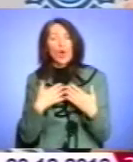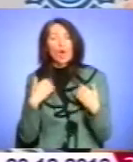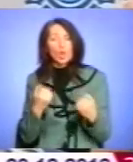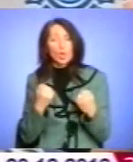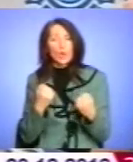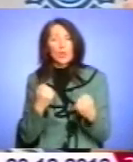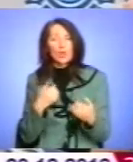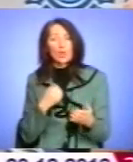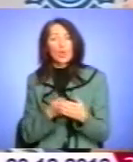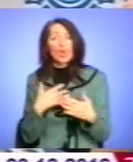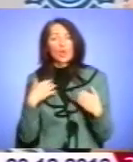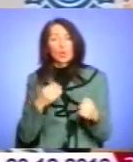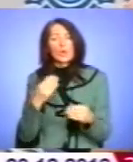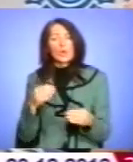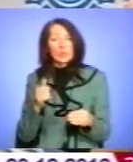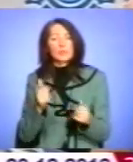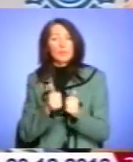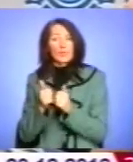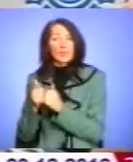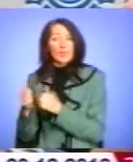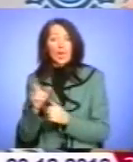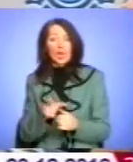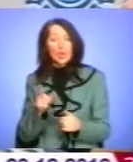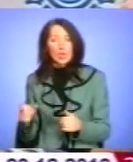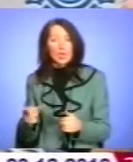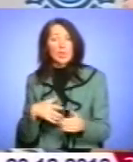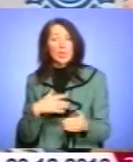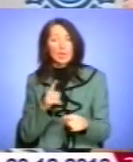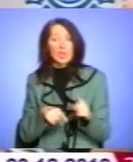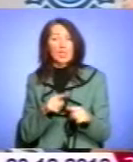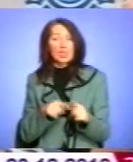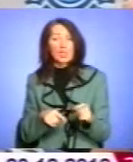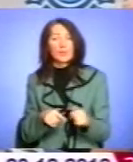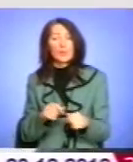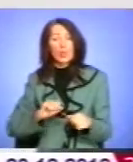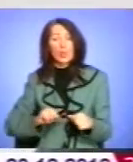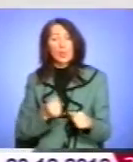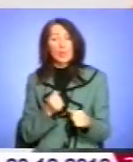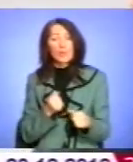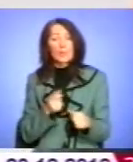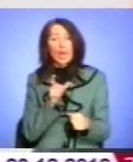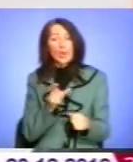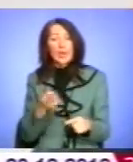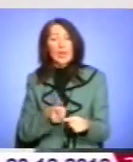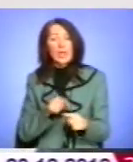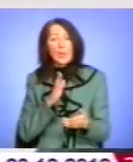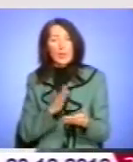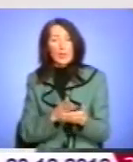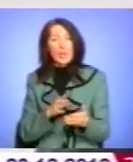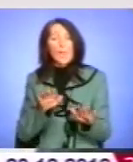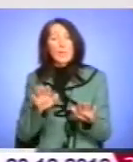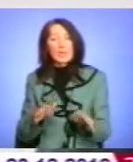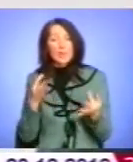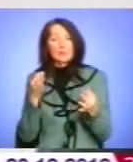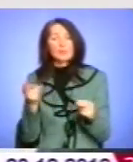до здоров'я навколишніх, які їх оточують, до здоров'я своїх рідних, близьких, друзів. Людей, які перебувають у місцях